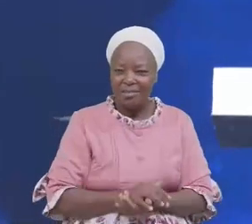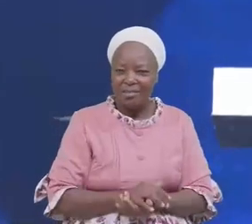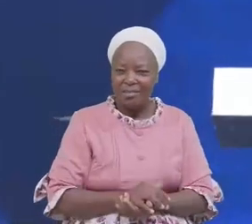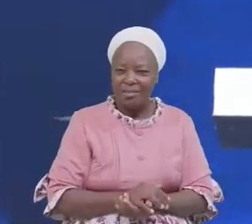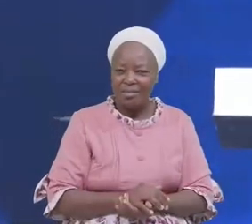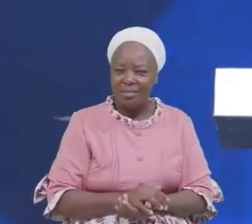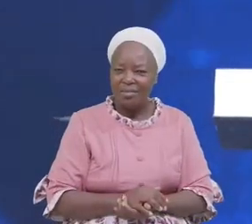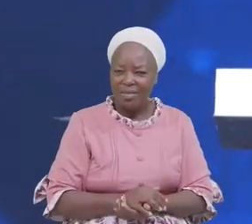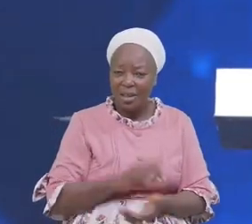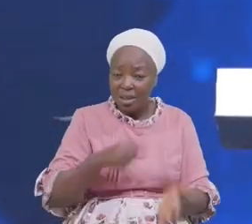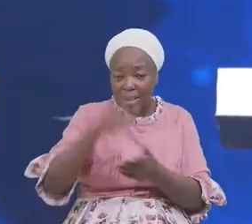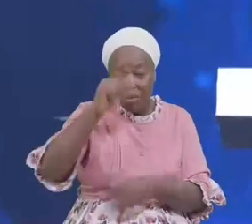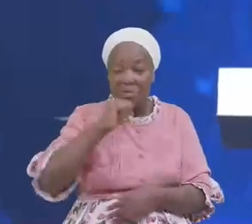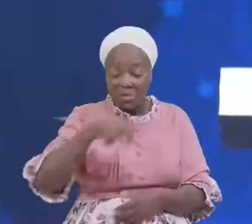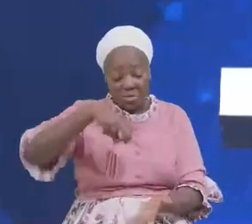pas agenouillé.